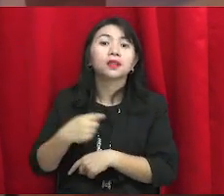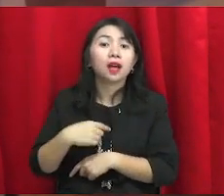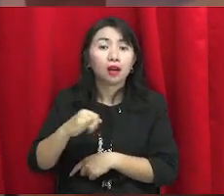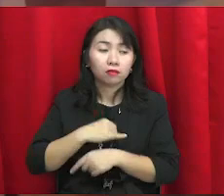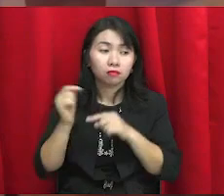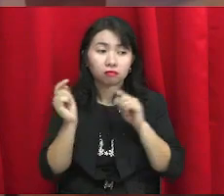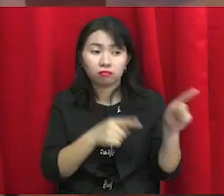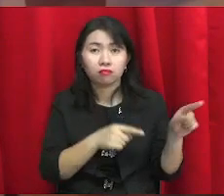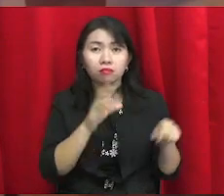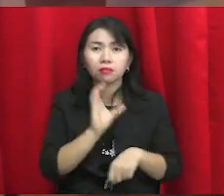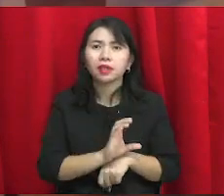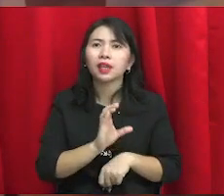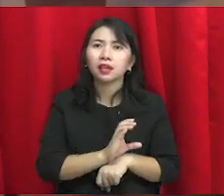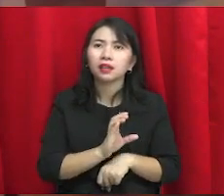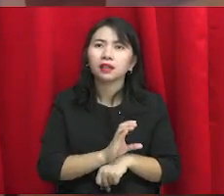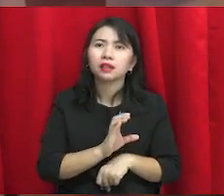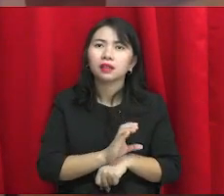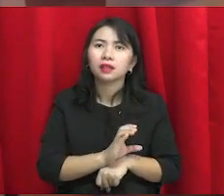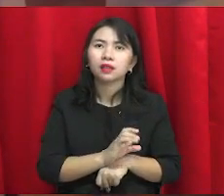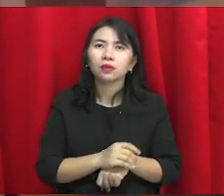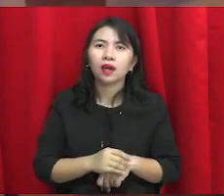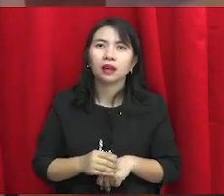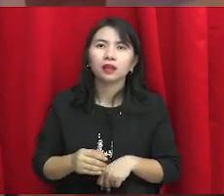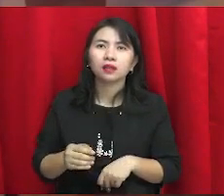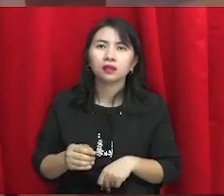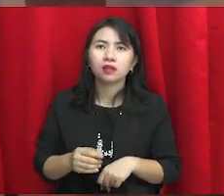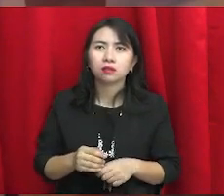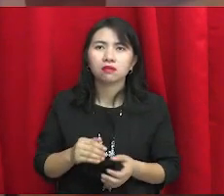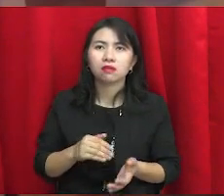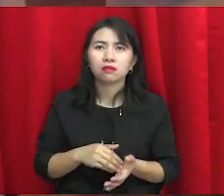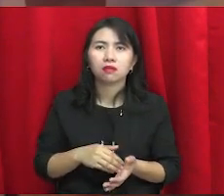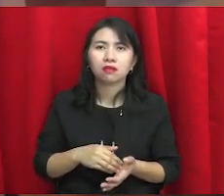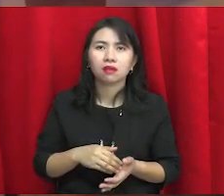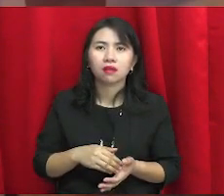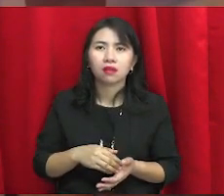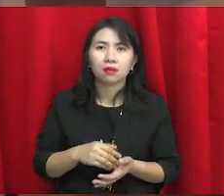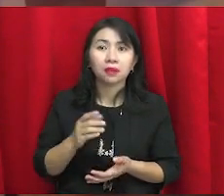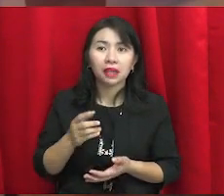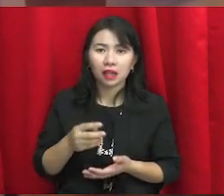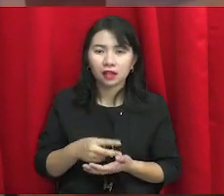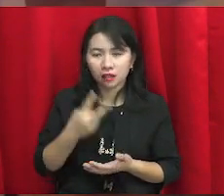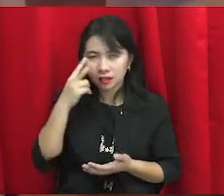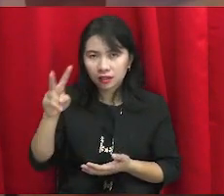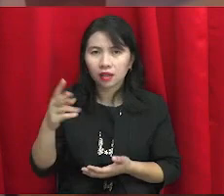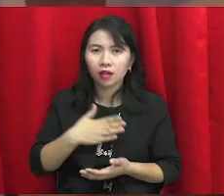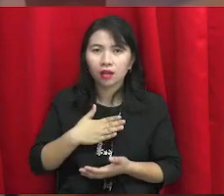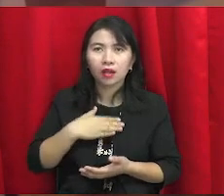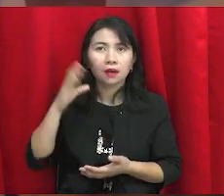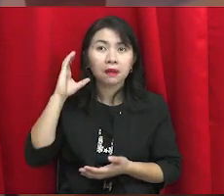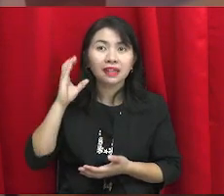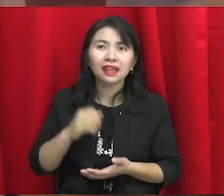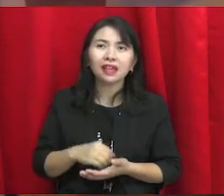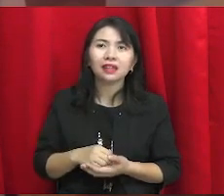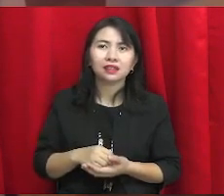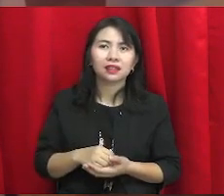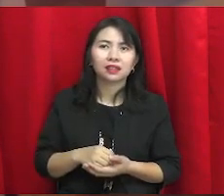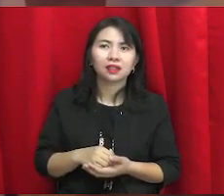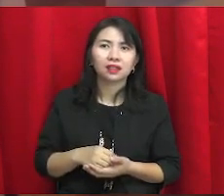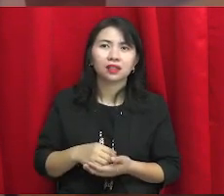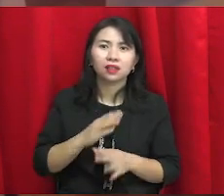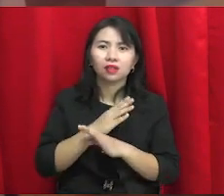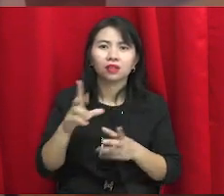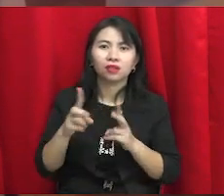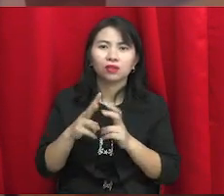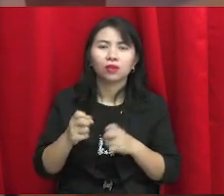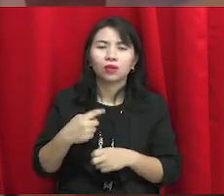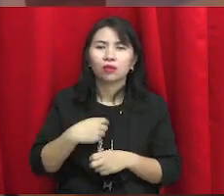sa makikinig ako ng salita ng Diyos. Kahit hindi ko gusto ang aking pastor, pero makikinig ako sa salita ng